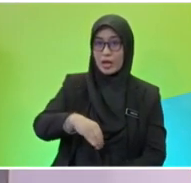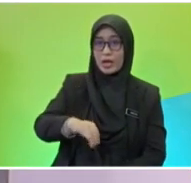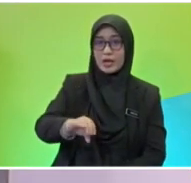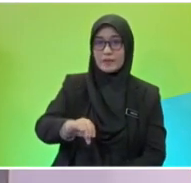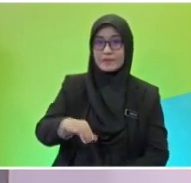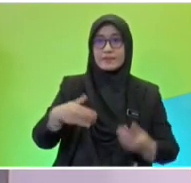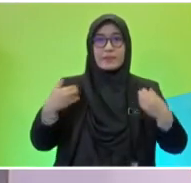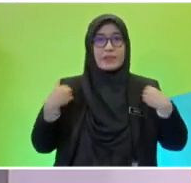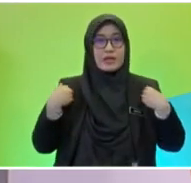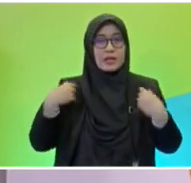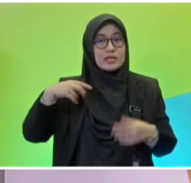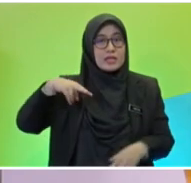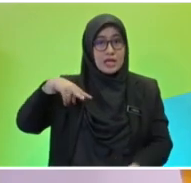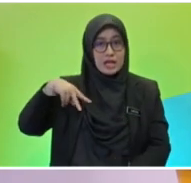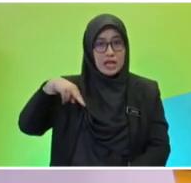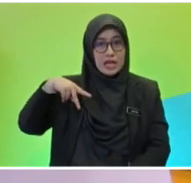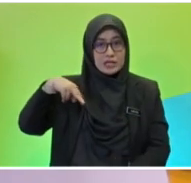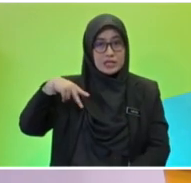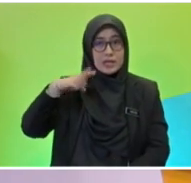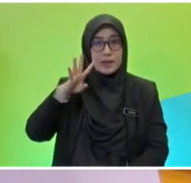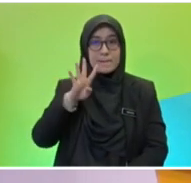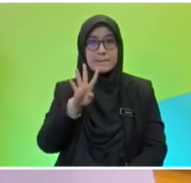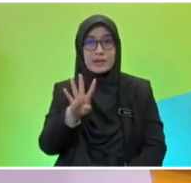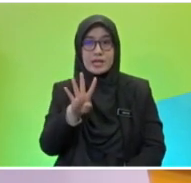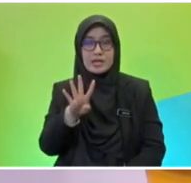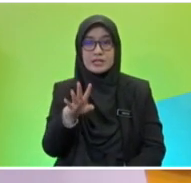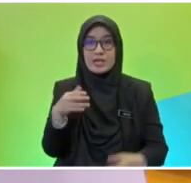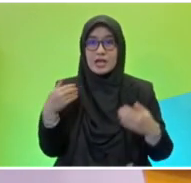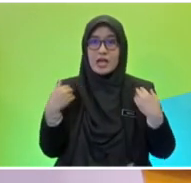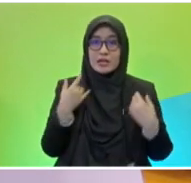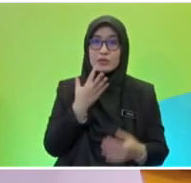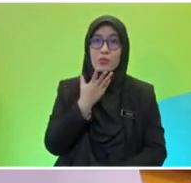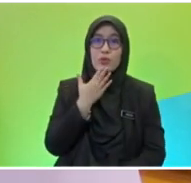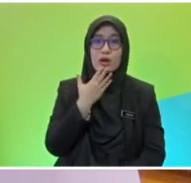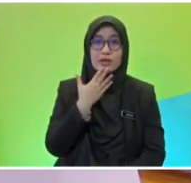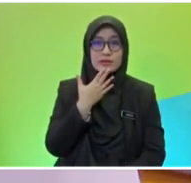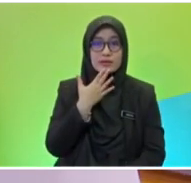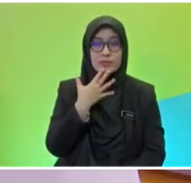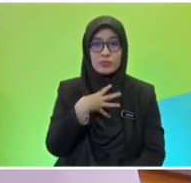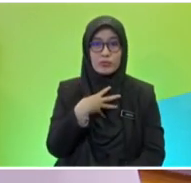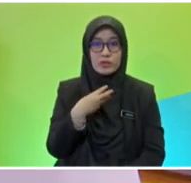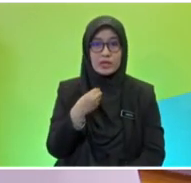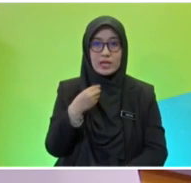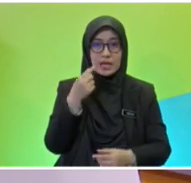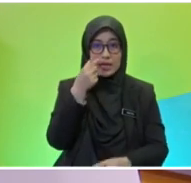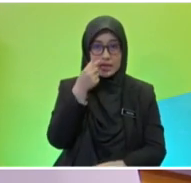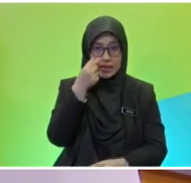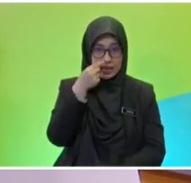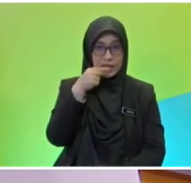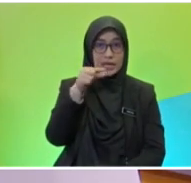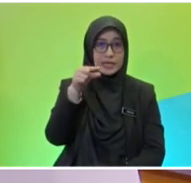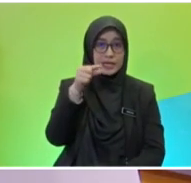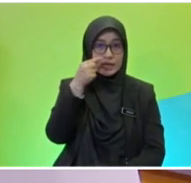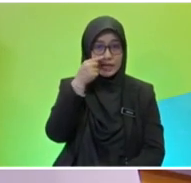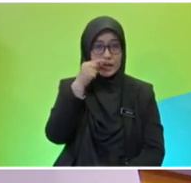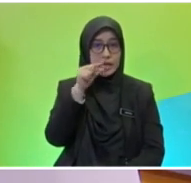Pandai. Ada kakinya empat. Pandai. Ada yang warna putih ni, cikgu. Mari kita cantum. Gadingnya. Okey, kita cuba cantum, cikgu. Okey,